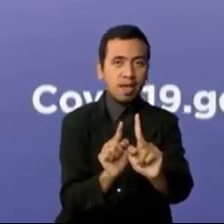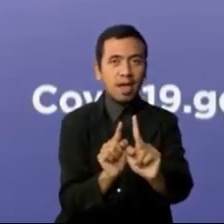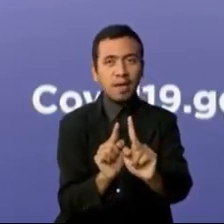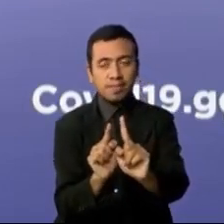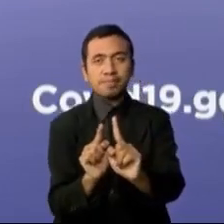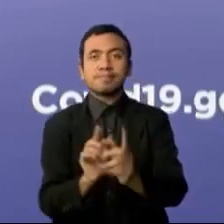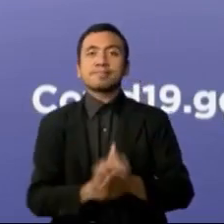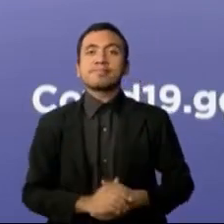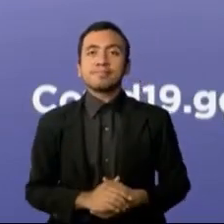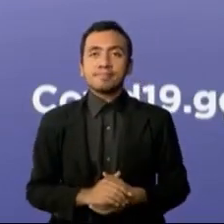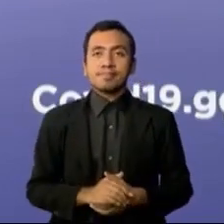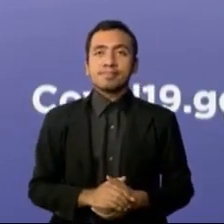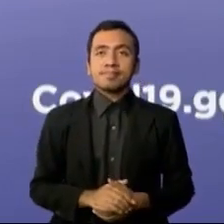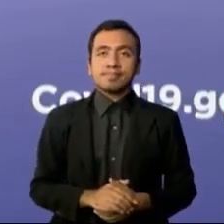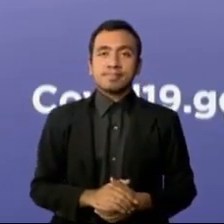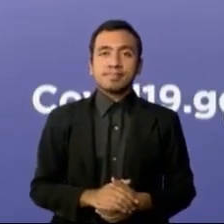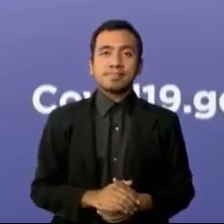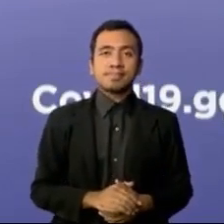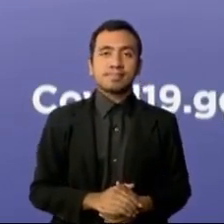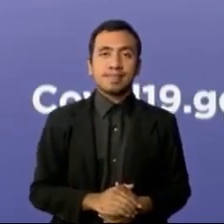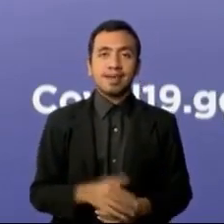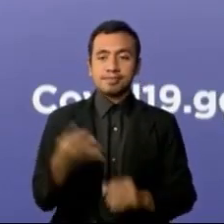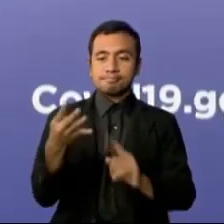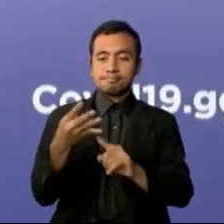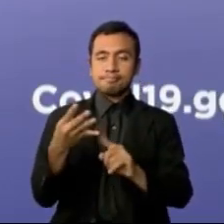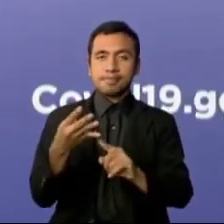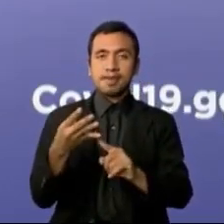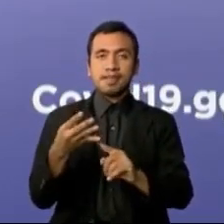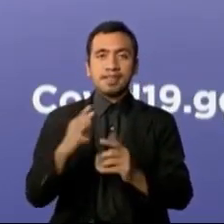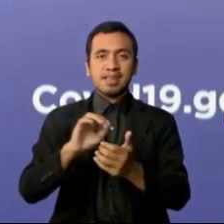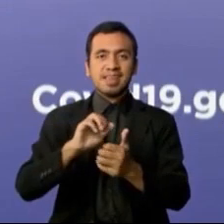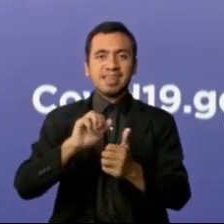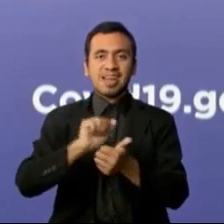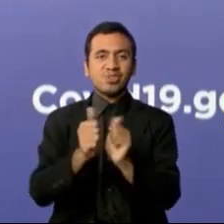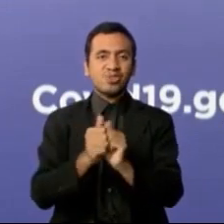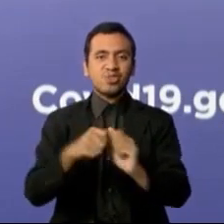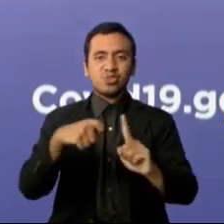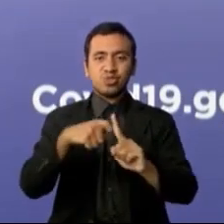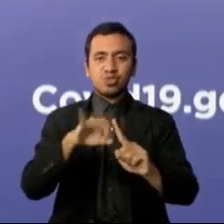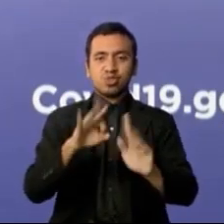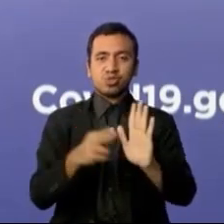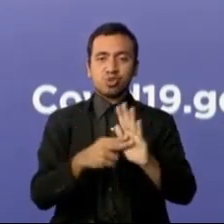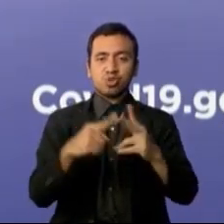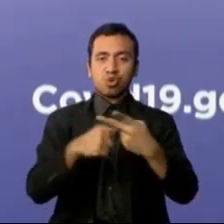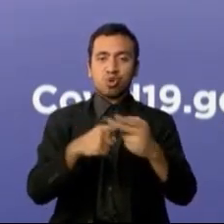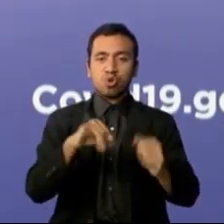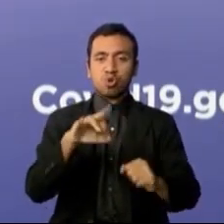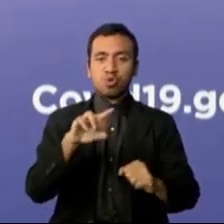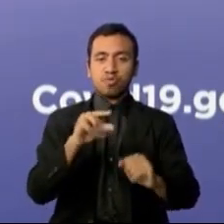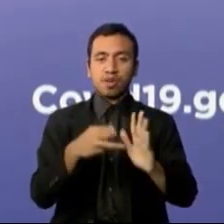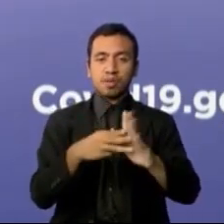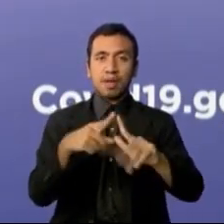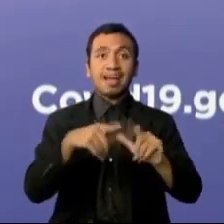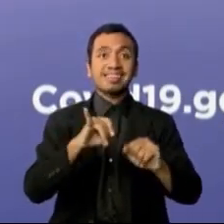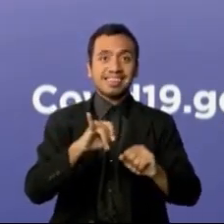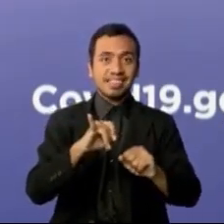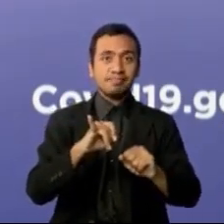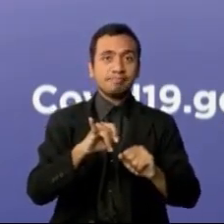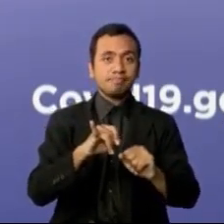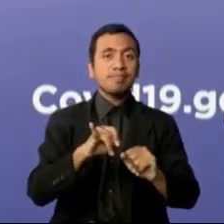erat kemudian kasus konfirmasi ini Tentunya sudah melalui pemeriksaan PCR dan hasilnya positif